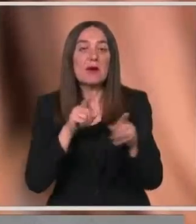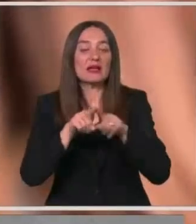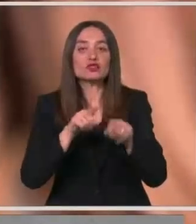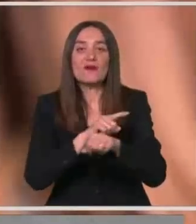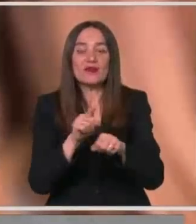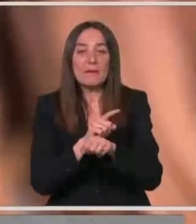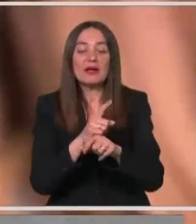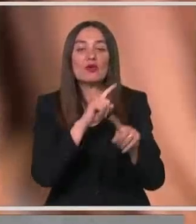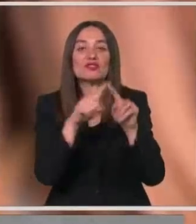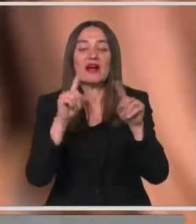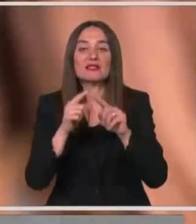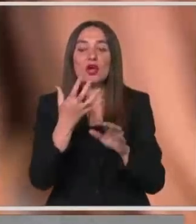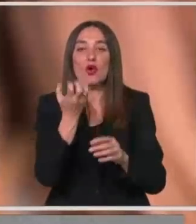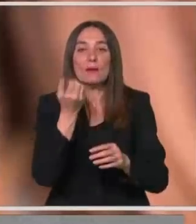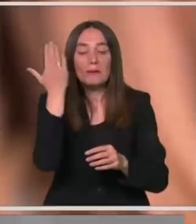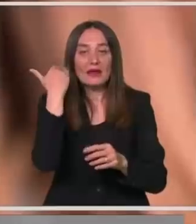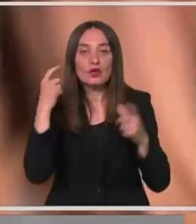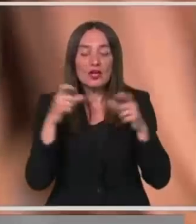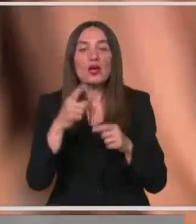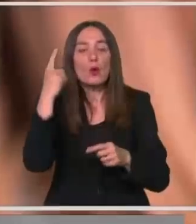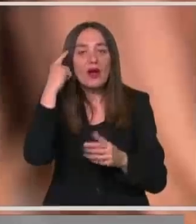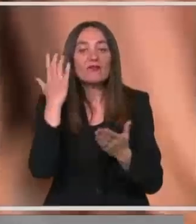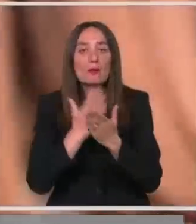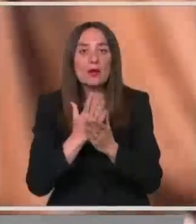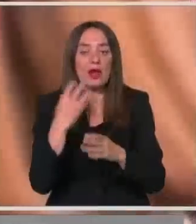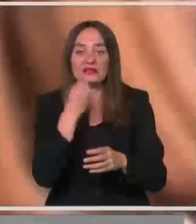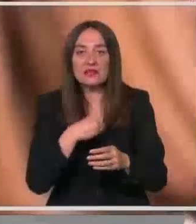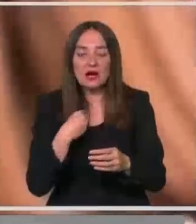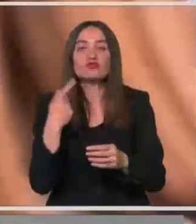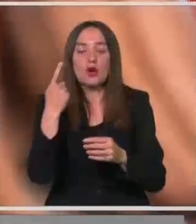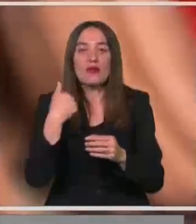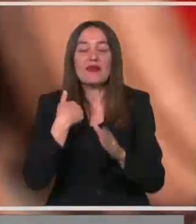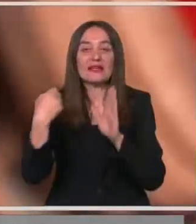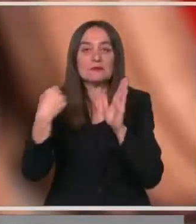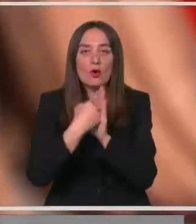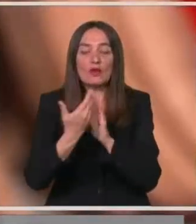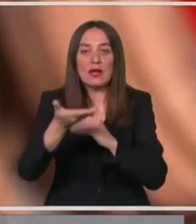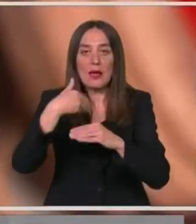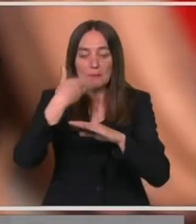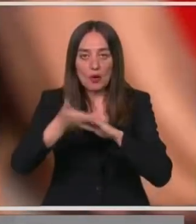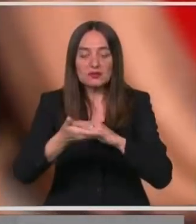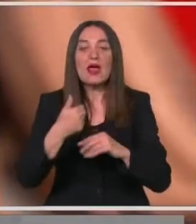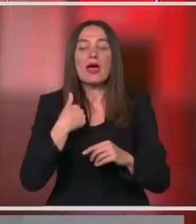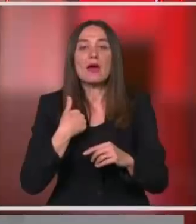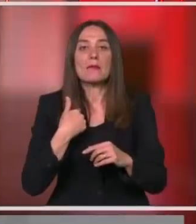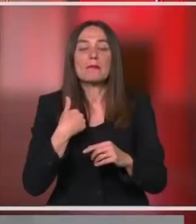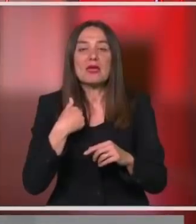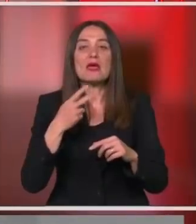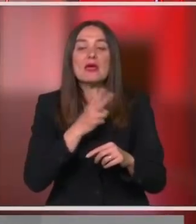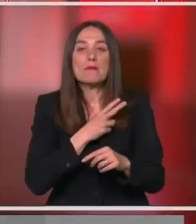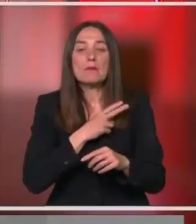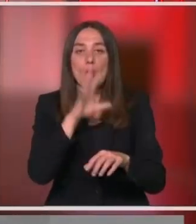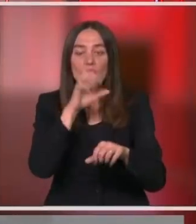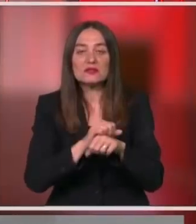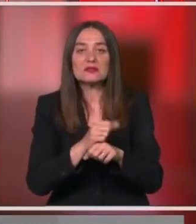istovremeno, za razliku od prethodnih kriza koje su uglavnom bile eksterne, pa su nas onda pogodile. Mi imamo